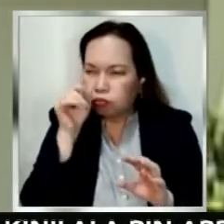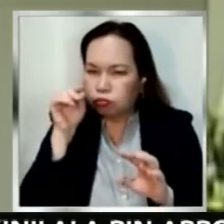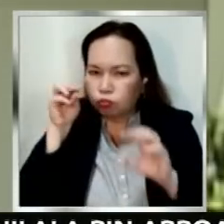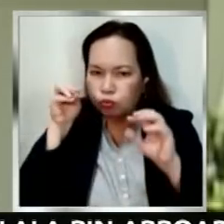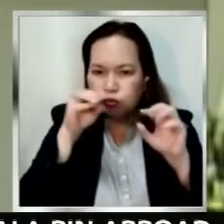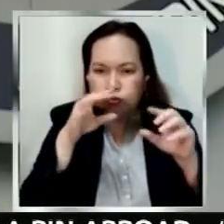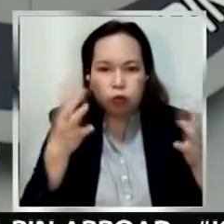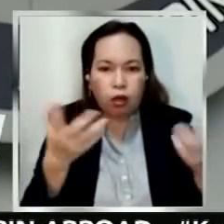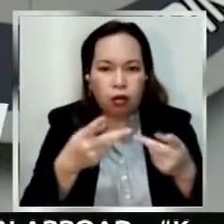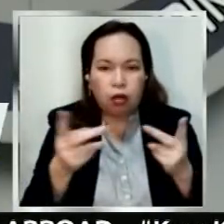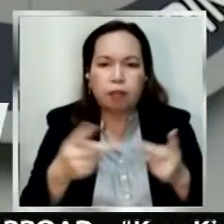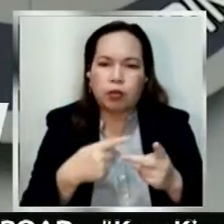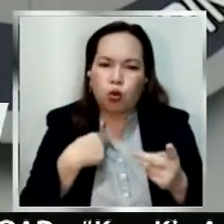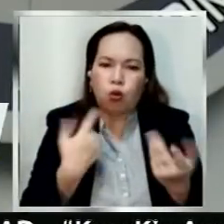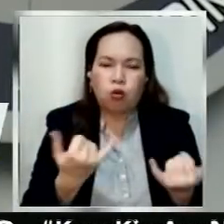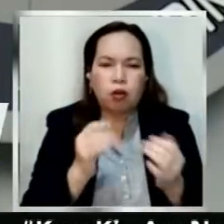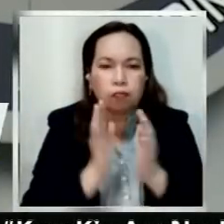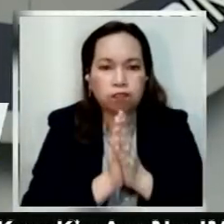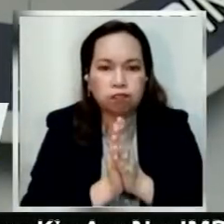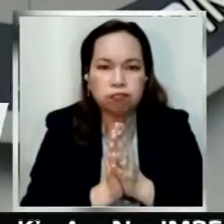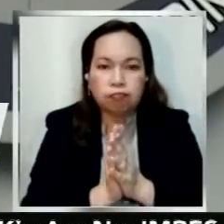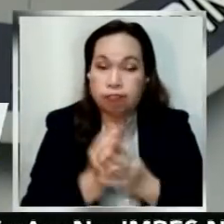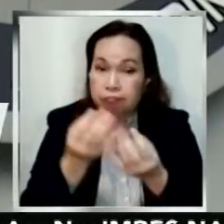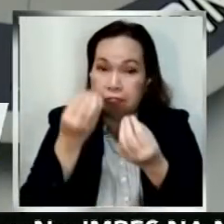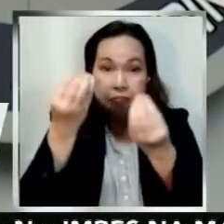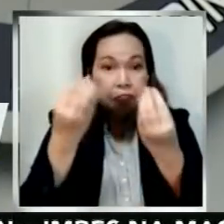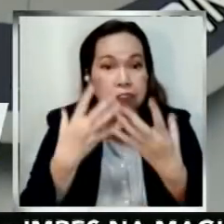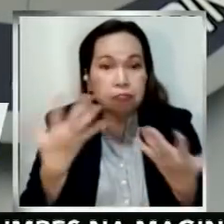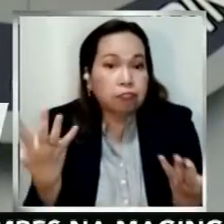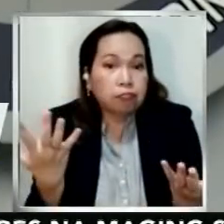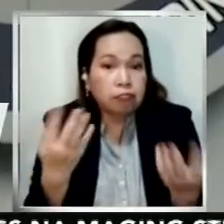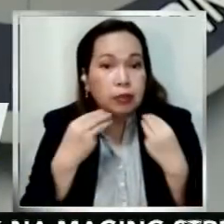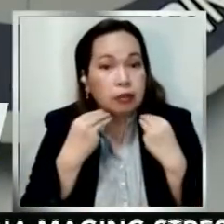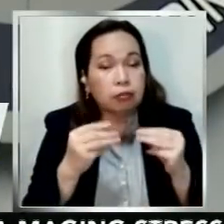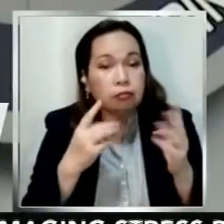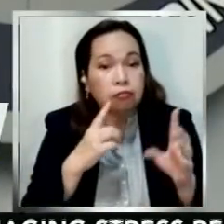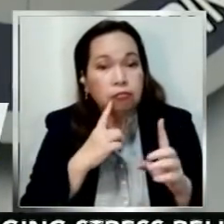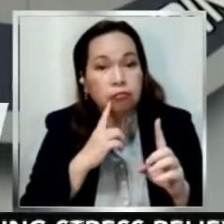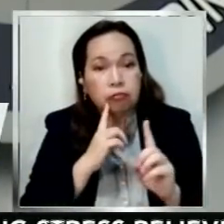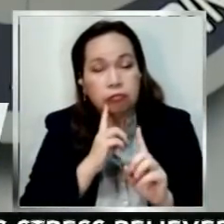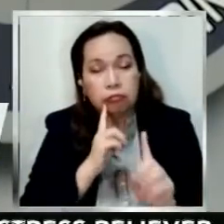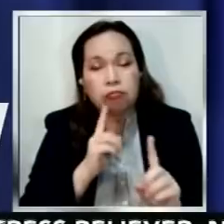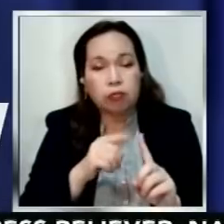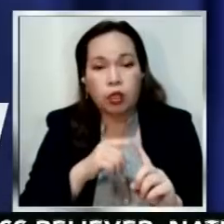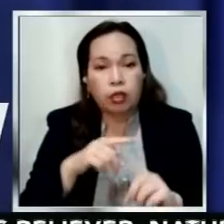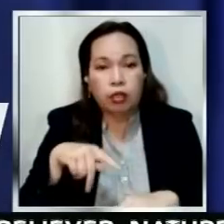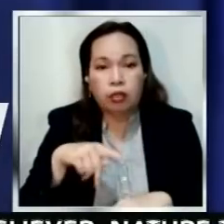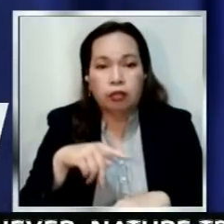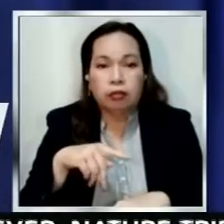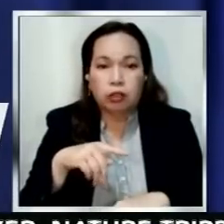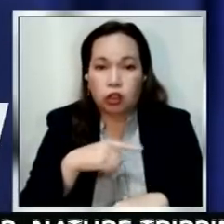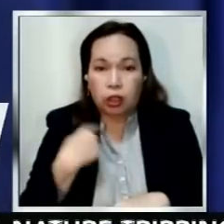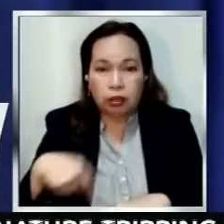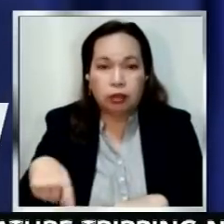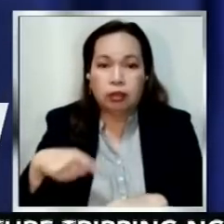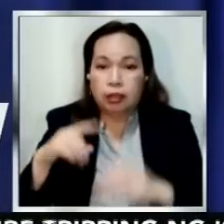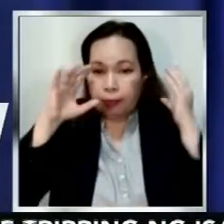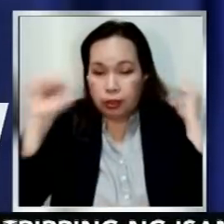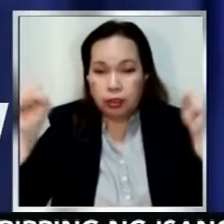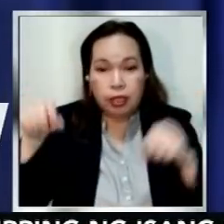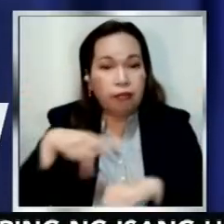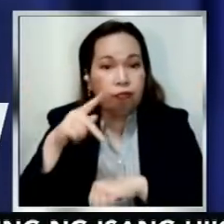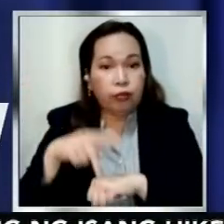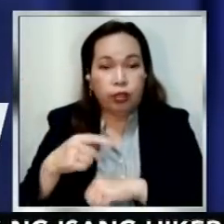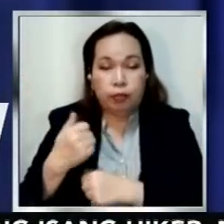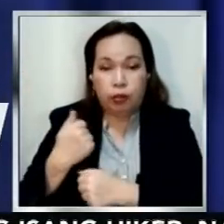Hinihinga namin ng pahayag ang Chinese Embassy at ang Philippine Coast Guard tungkol dito, pati na ang Department of National Defense. Una nang sinabi ni Defense Secretary